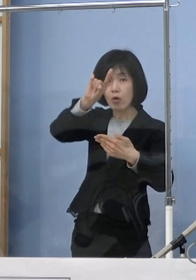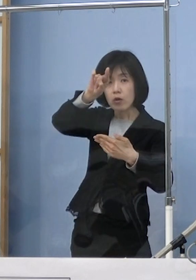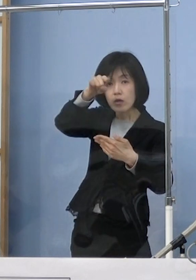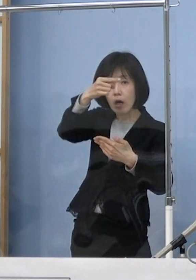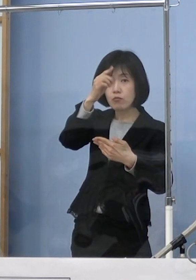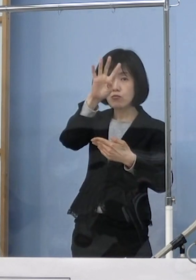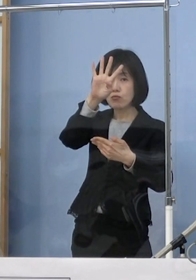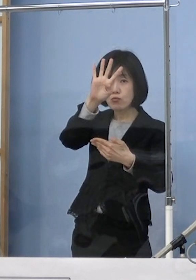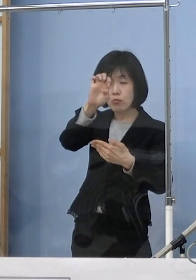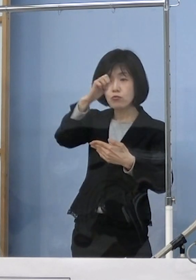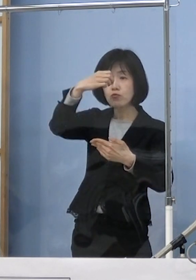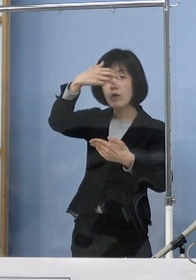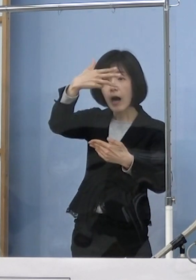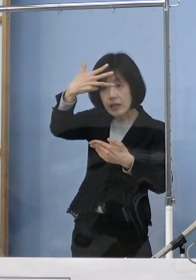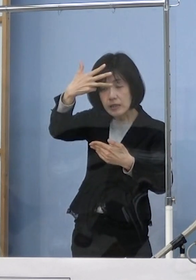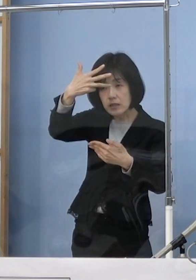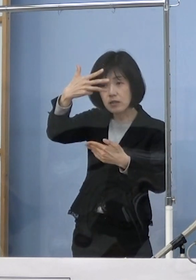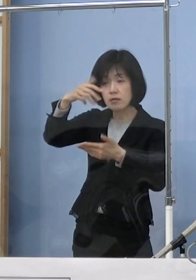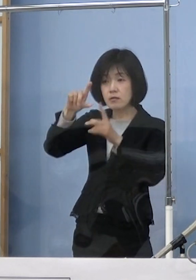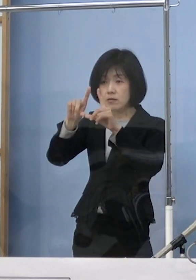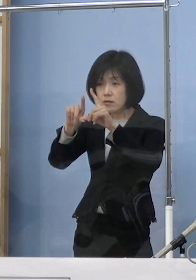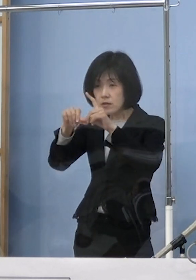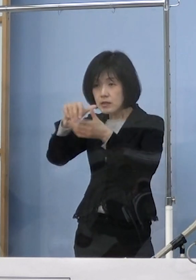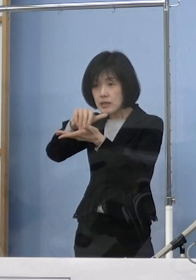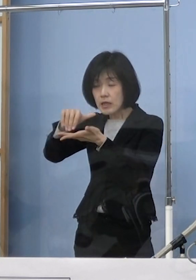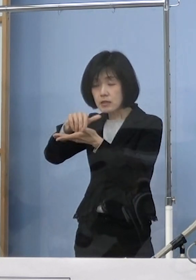の148ということで、